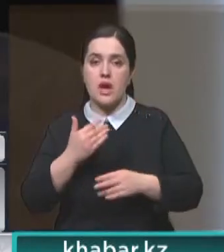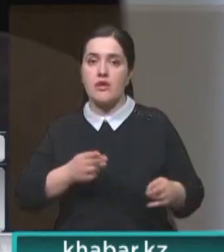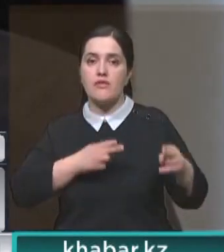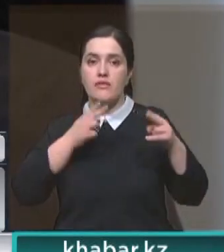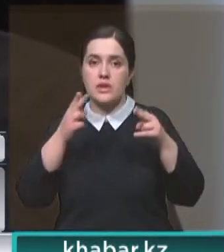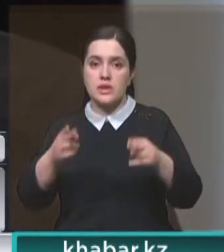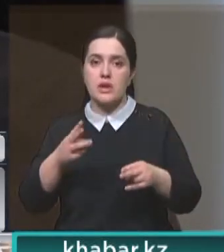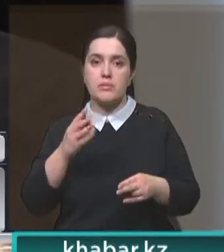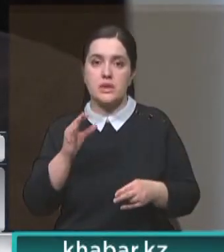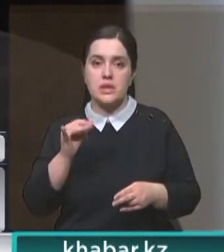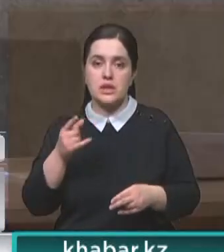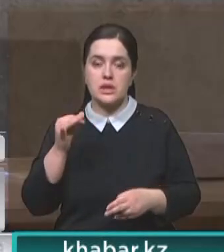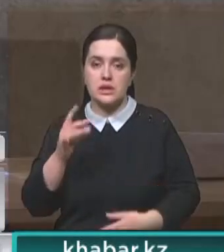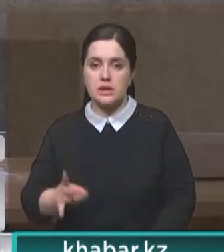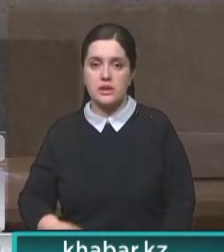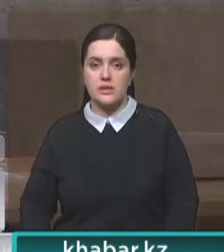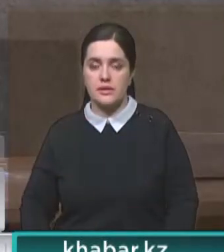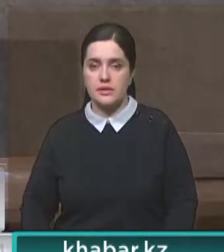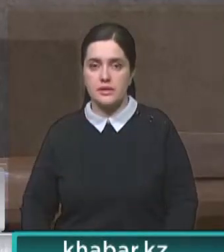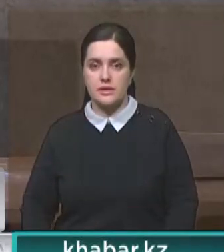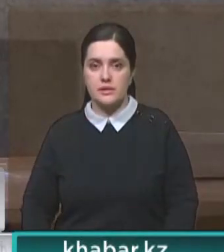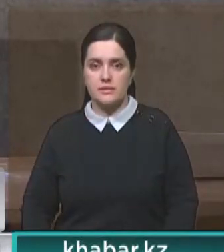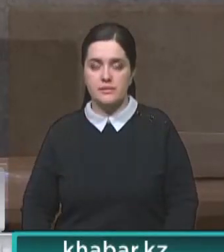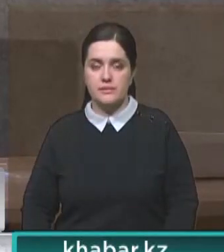любимом спектакле «Визиты к мистеру Грину».